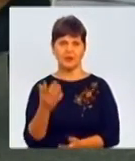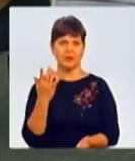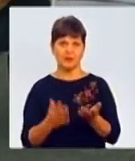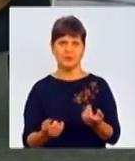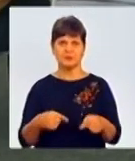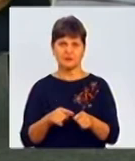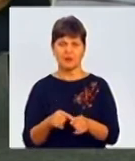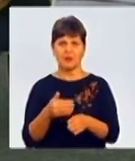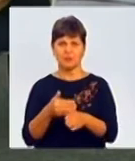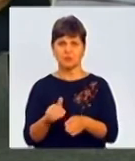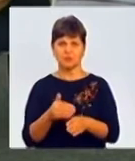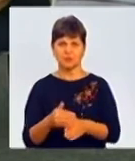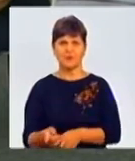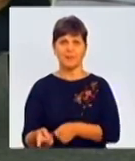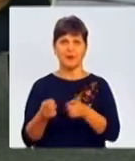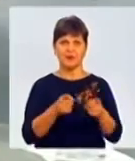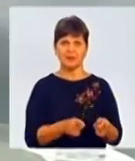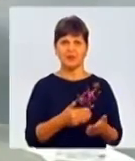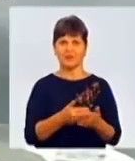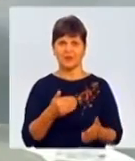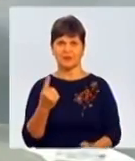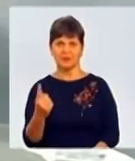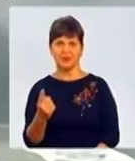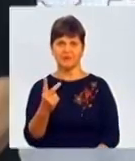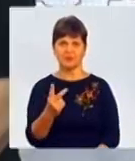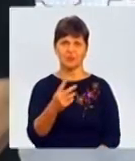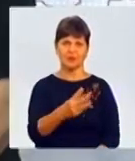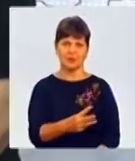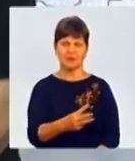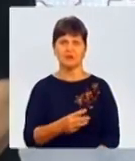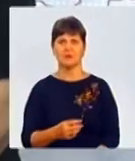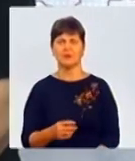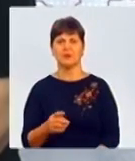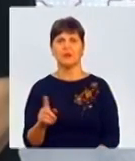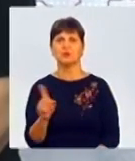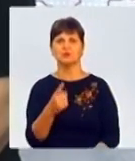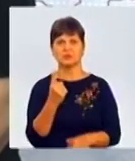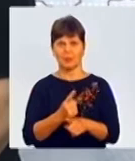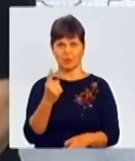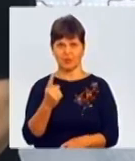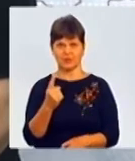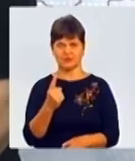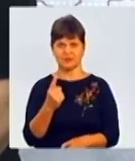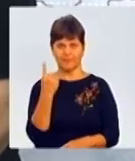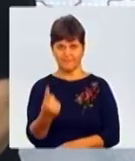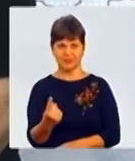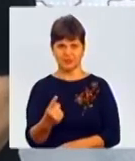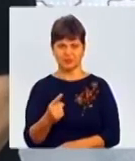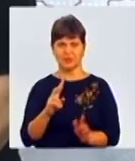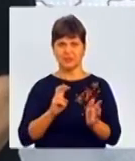поступово перейти від одного до іншого, що забороняється? Забороняється